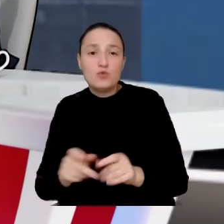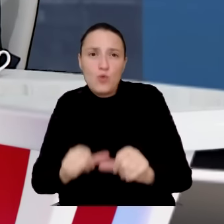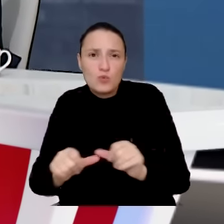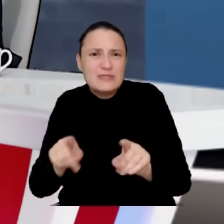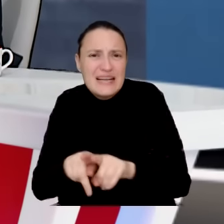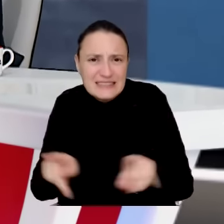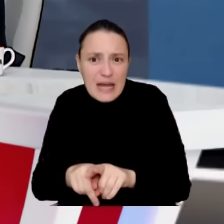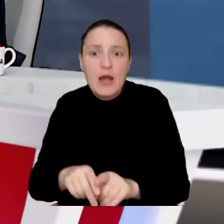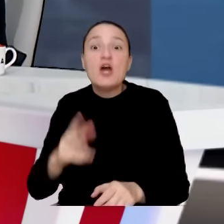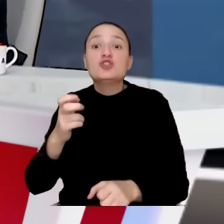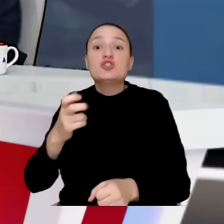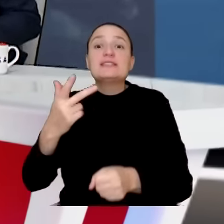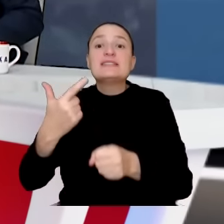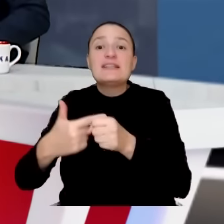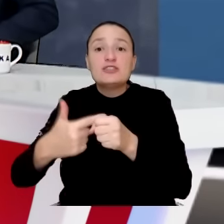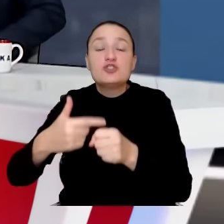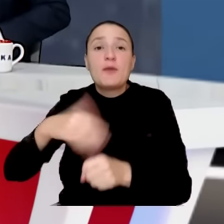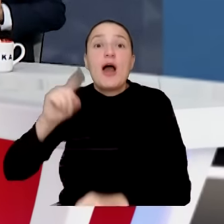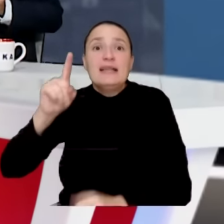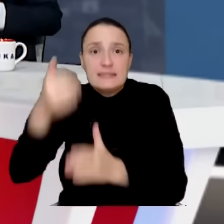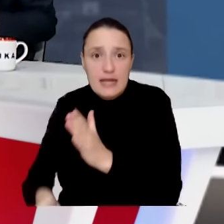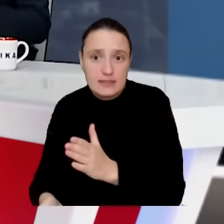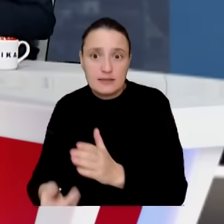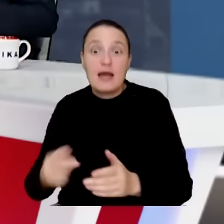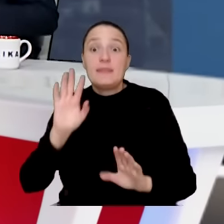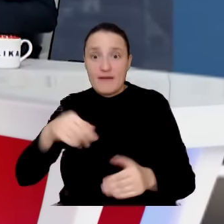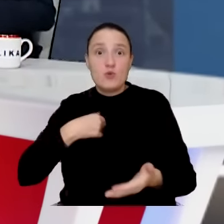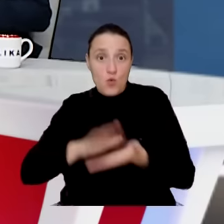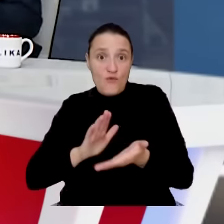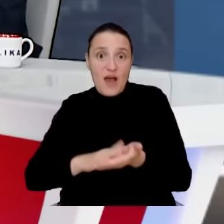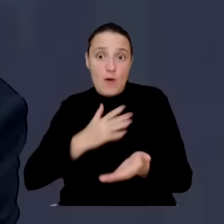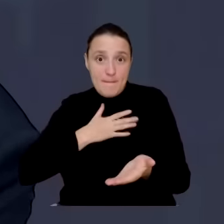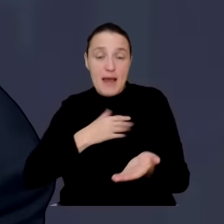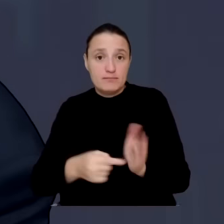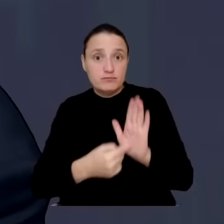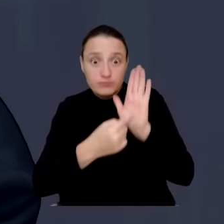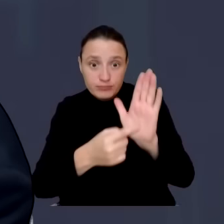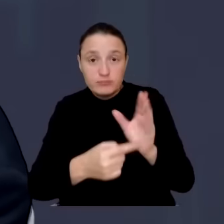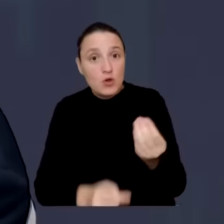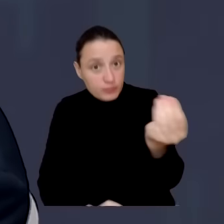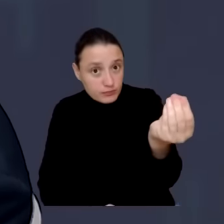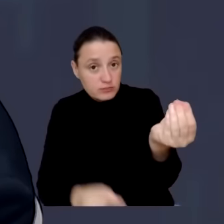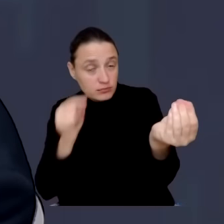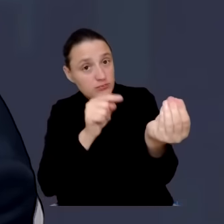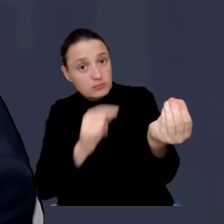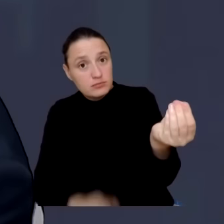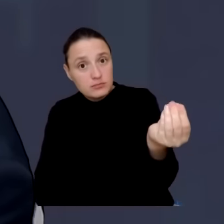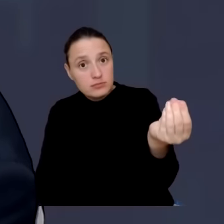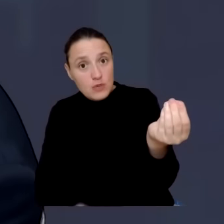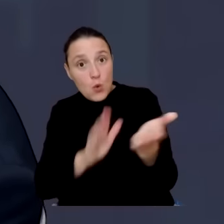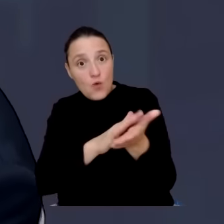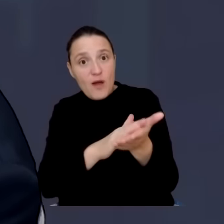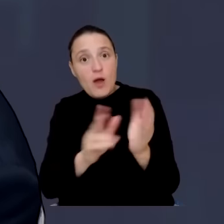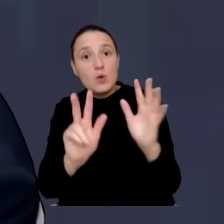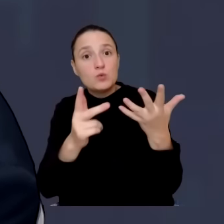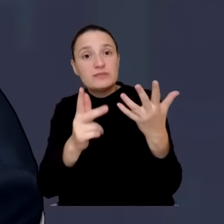320 milionów straty co więcej Ja mam przy sobie uchwałę pani redaktor uchwała z 8 lipca z